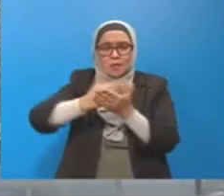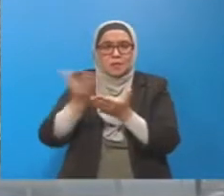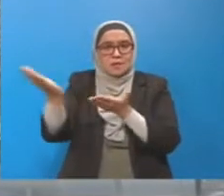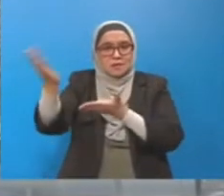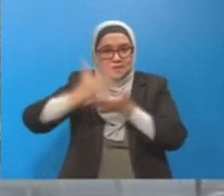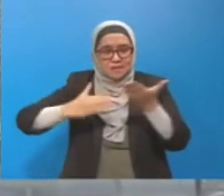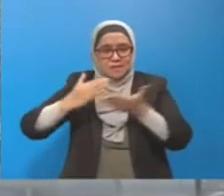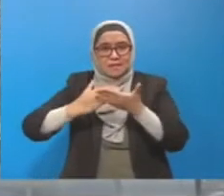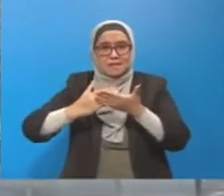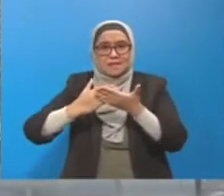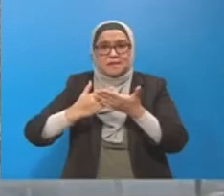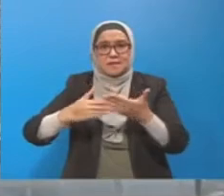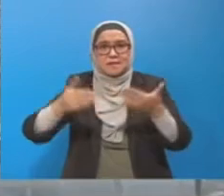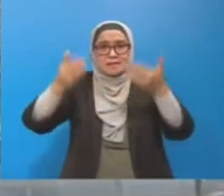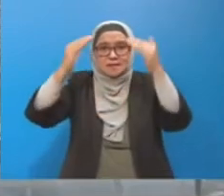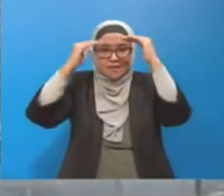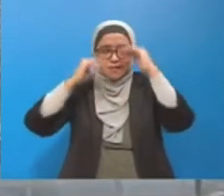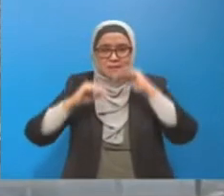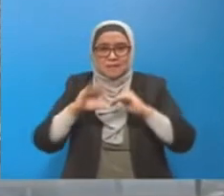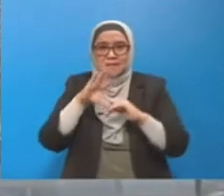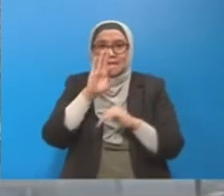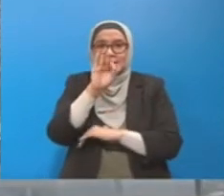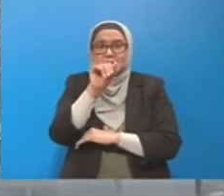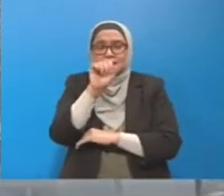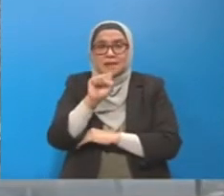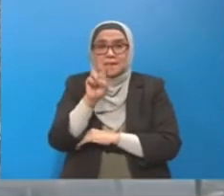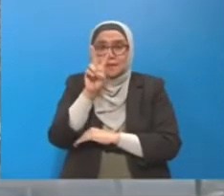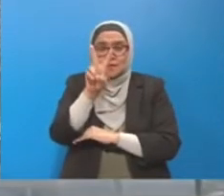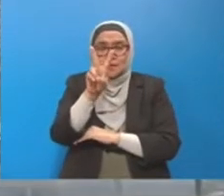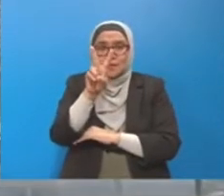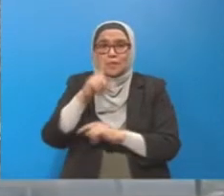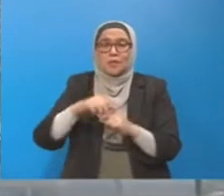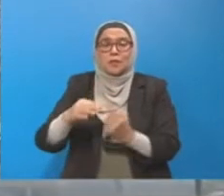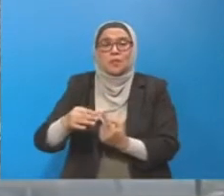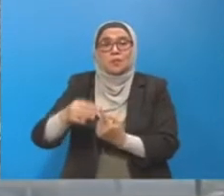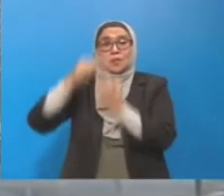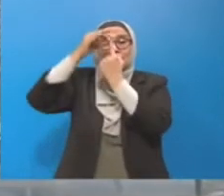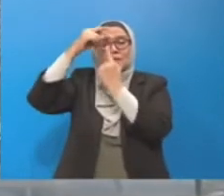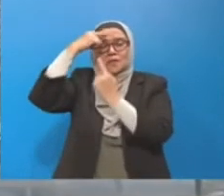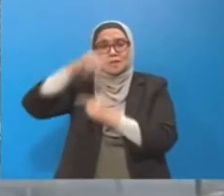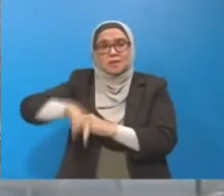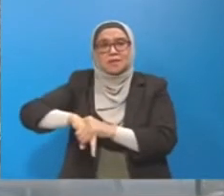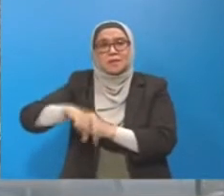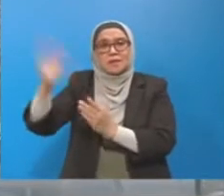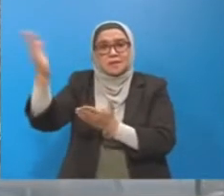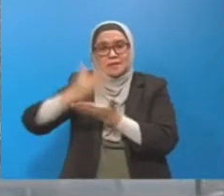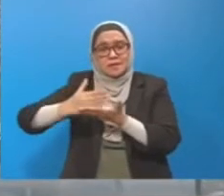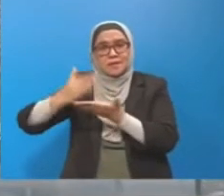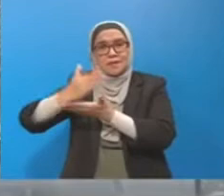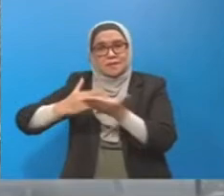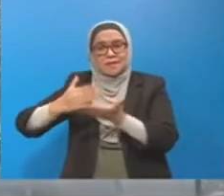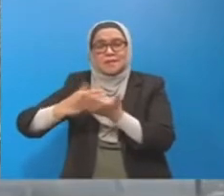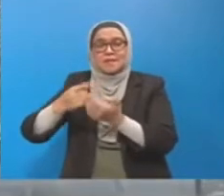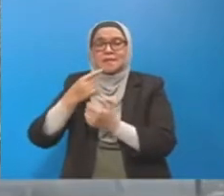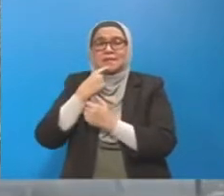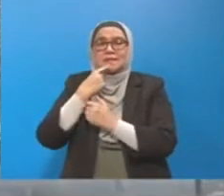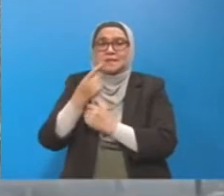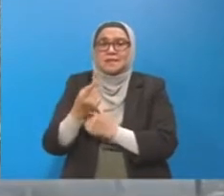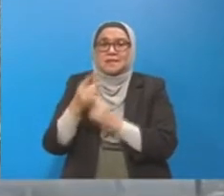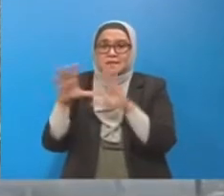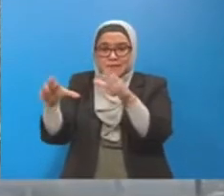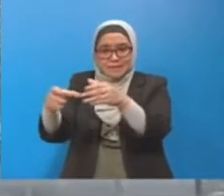PPN Hai dan dua bulan seterusnya khusus bagi sektor-sektor yang diketegorikan dalam senarai negatif